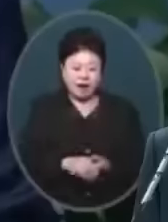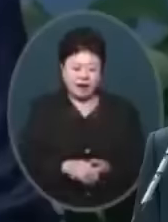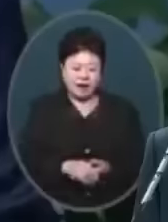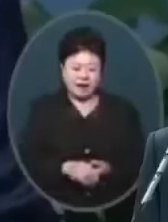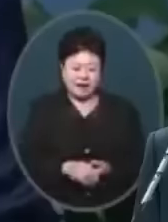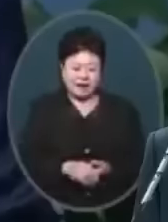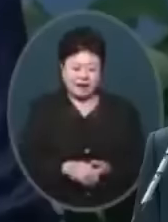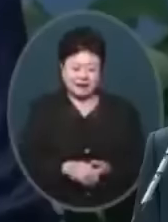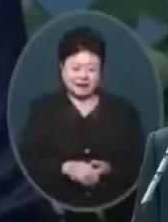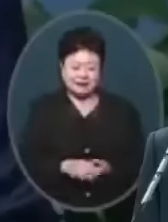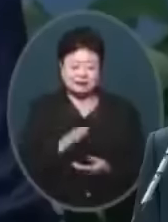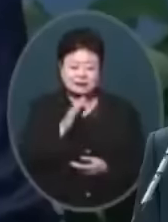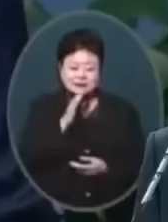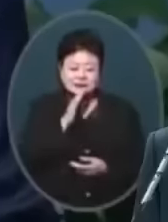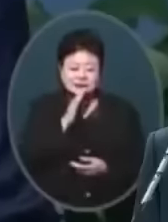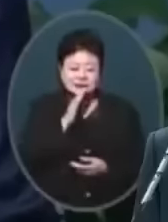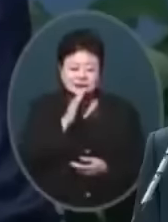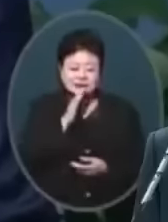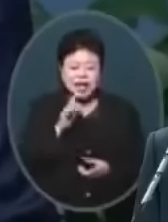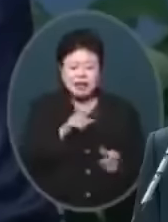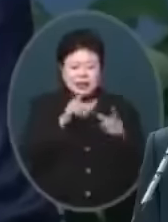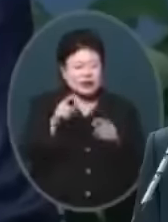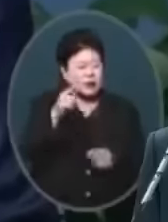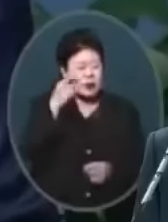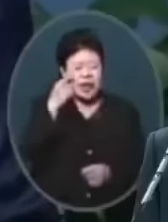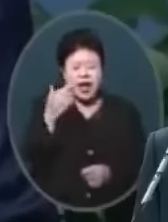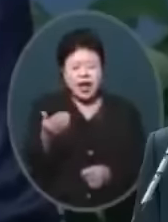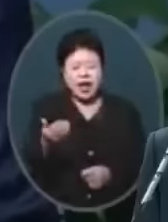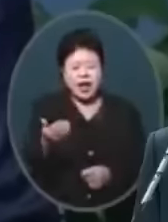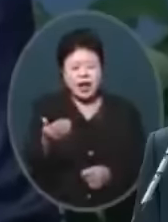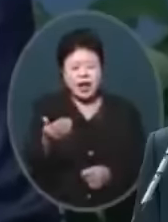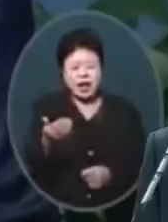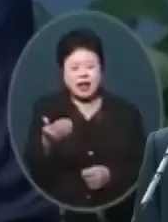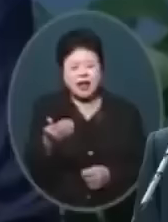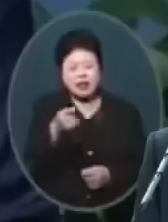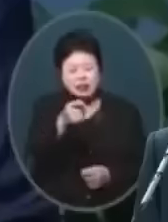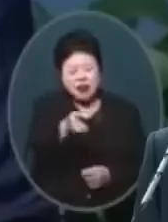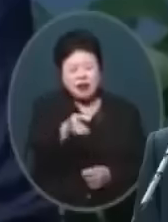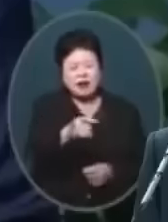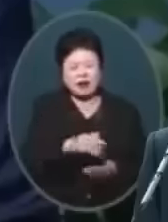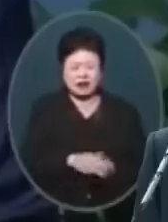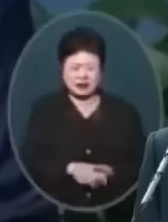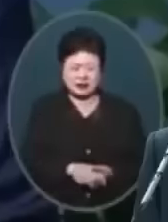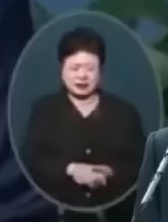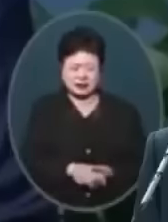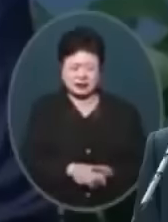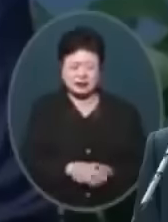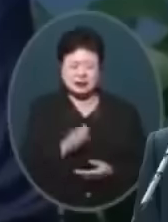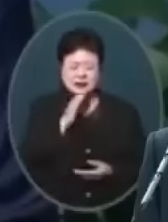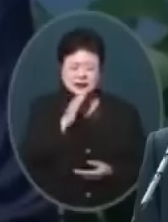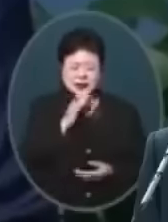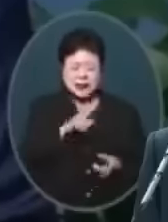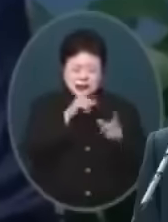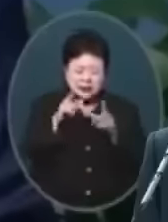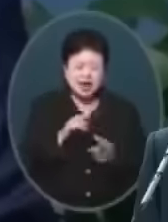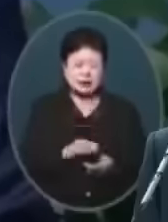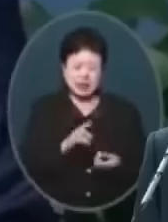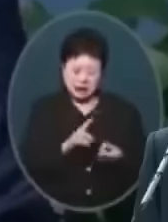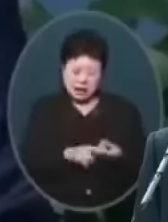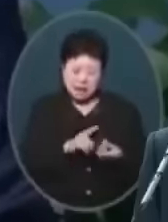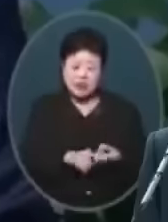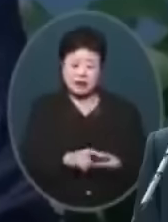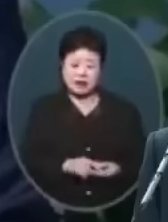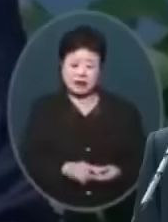불현히 이런 생각이 다가옵니다. 사는 것이 무언가? 내가 정말 살만한 사람인가?